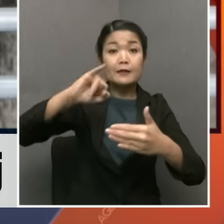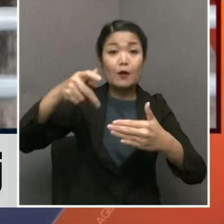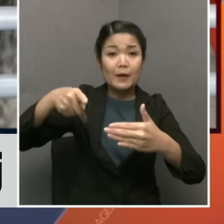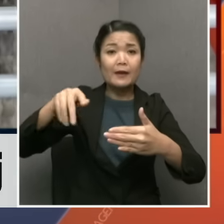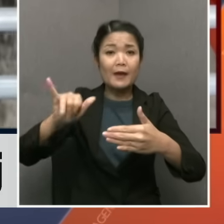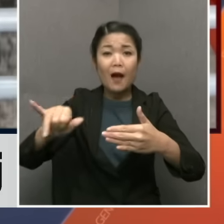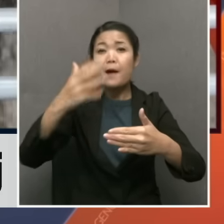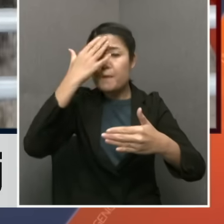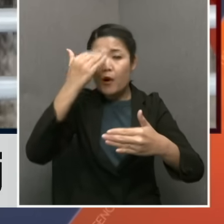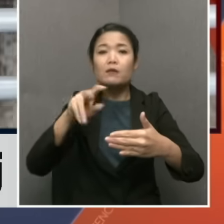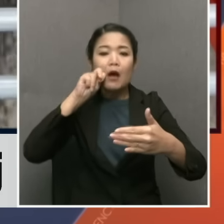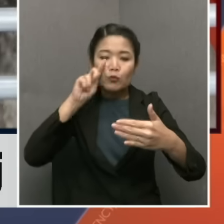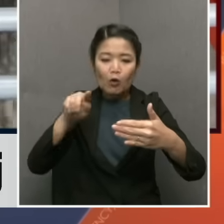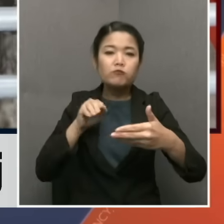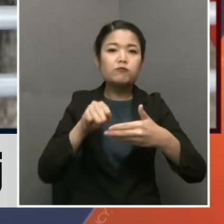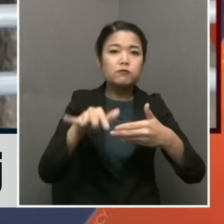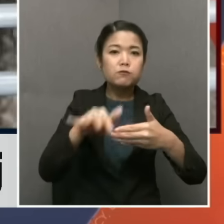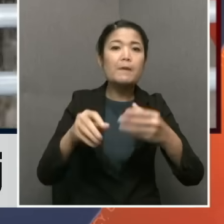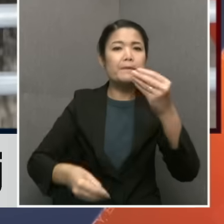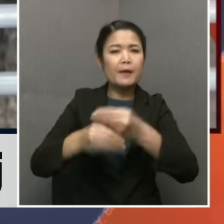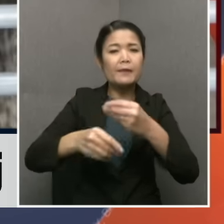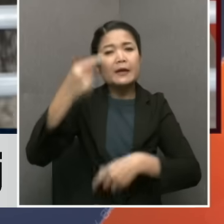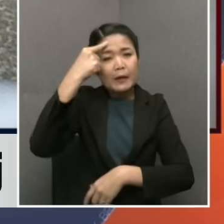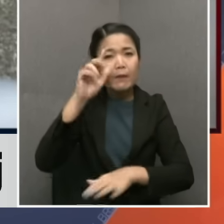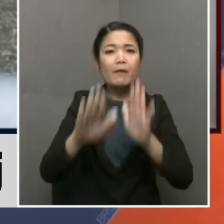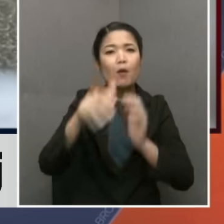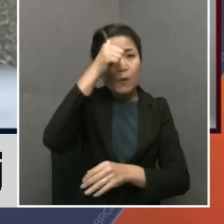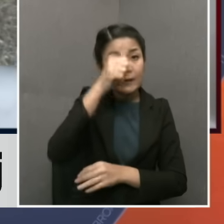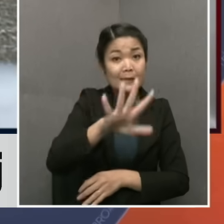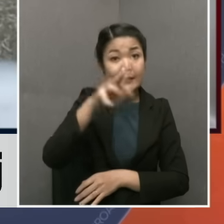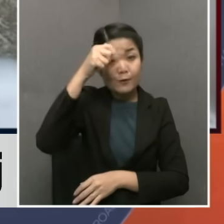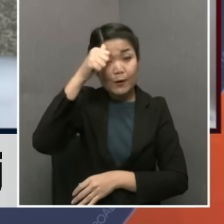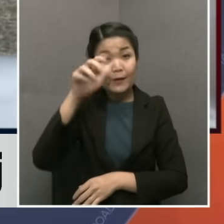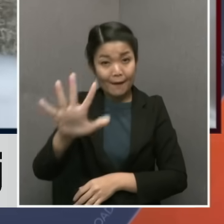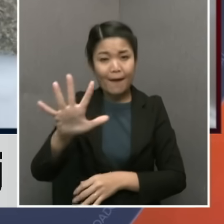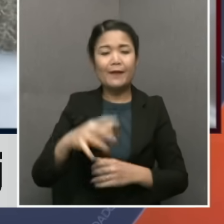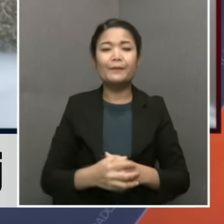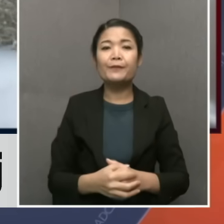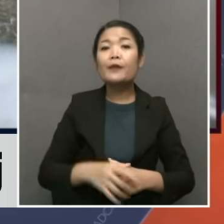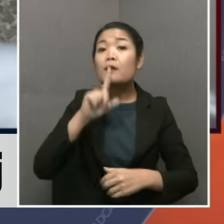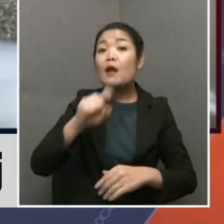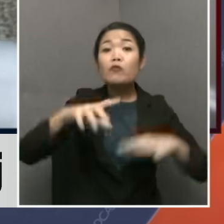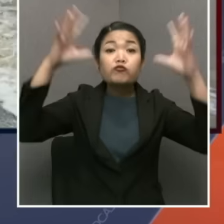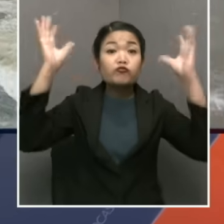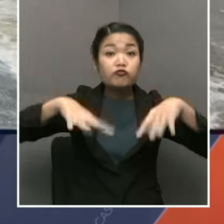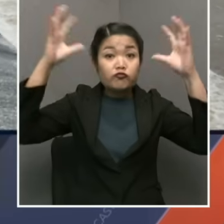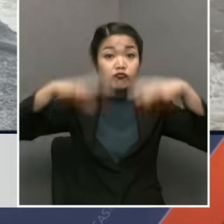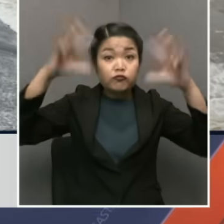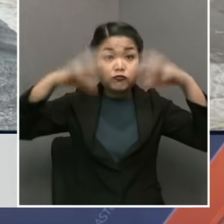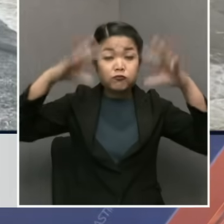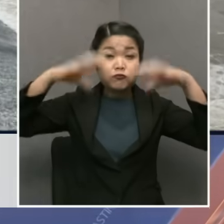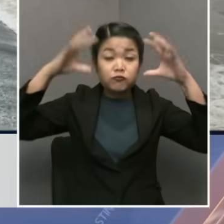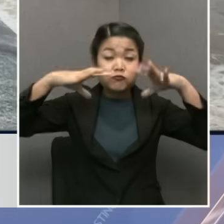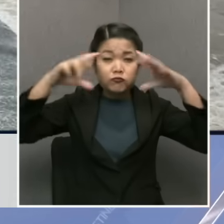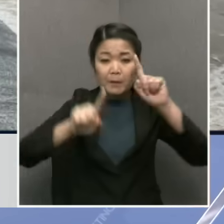ปล่อยลงมาเพิ่มเติมอีกนะครับแต่ก็คงใช้เวลาประมาณ 4-5วันครับค่ะอาจารย์คะฝนที่เติมลงมาในช่วงเวลานี้นะคะแล้วก็